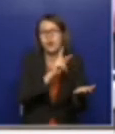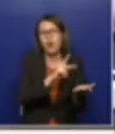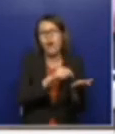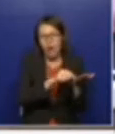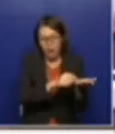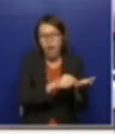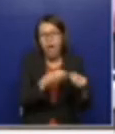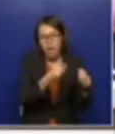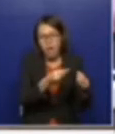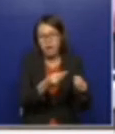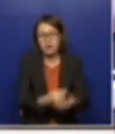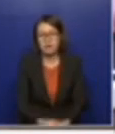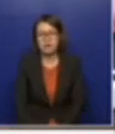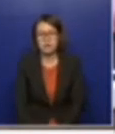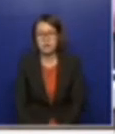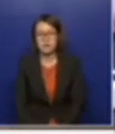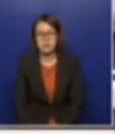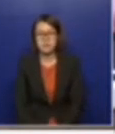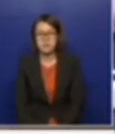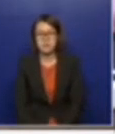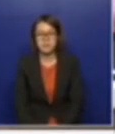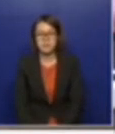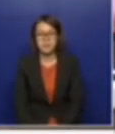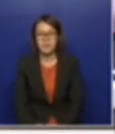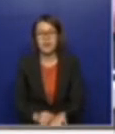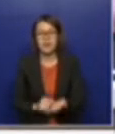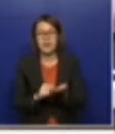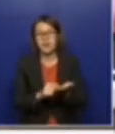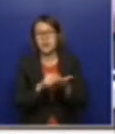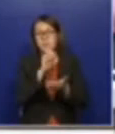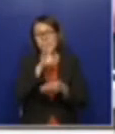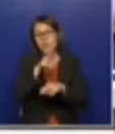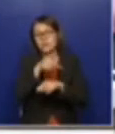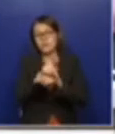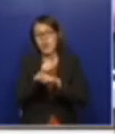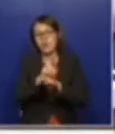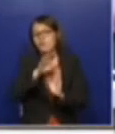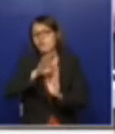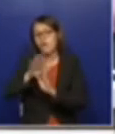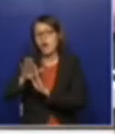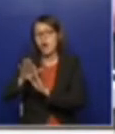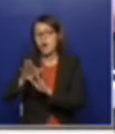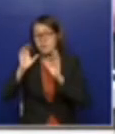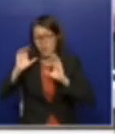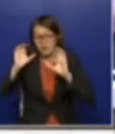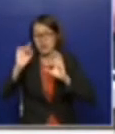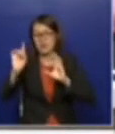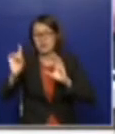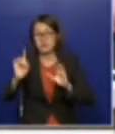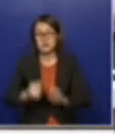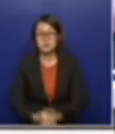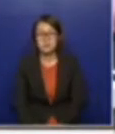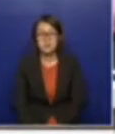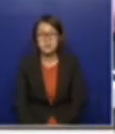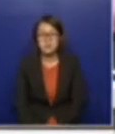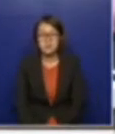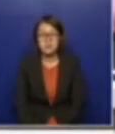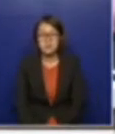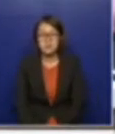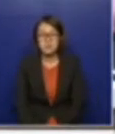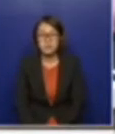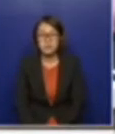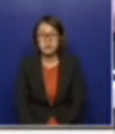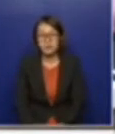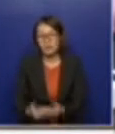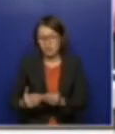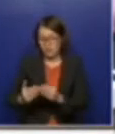คิดว่าอยากจะเสนอต่อทางท่านประธานไปรัฐบาลว่าน่าจะเมื่อมีการ